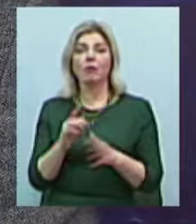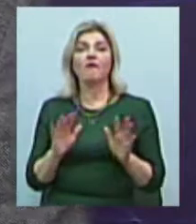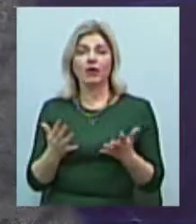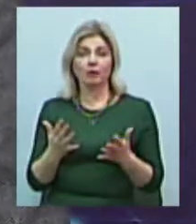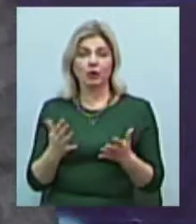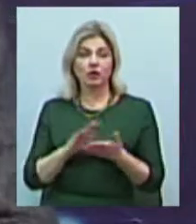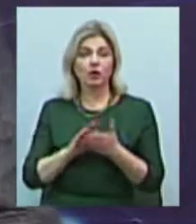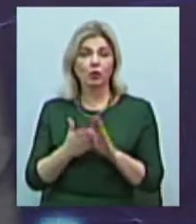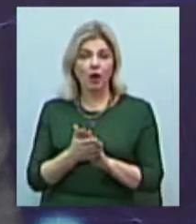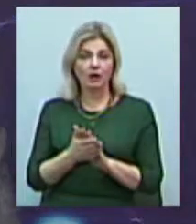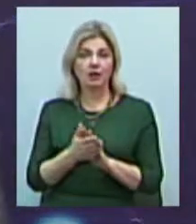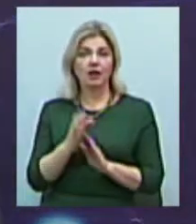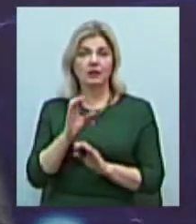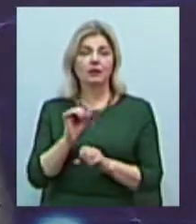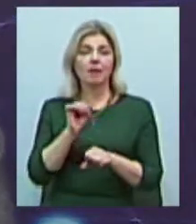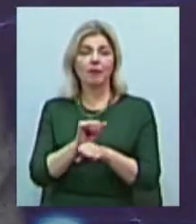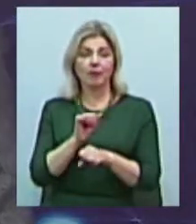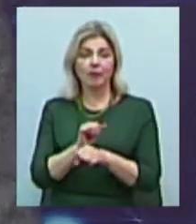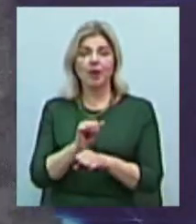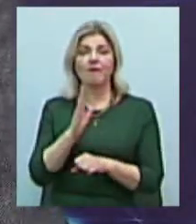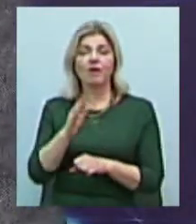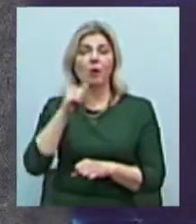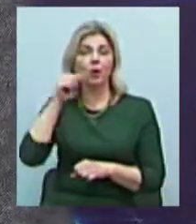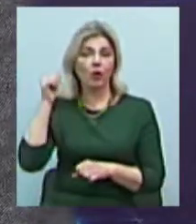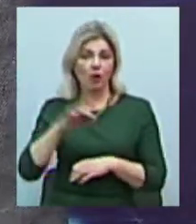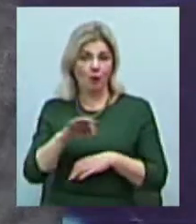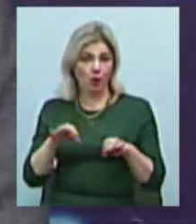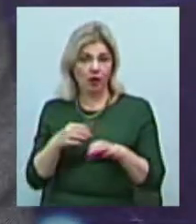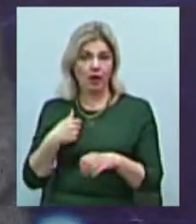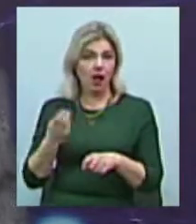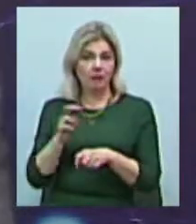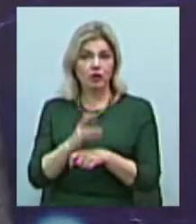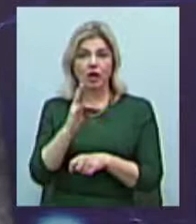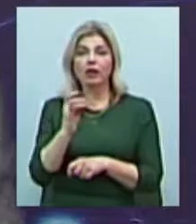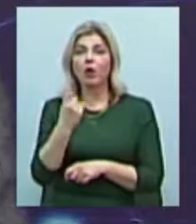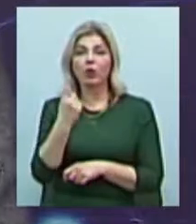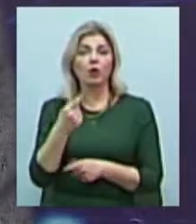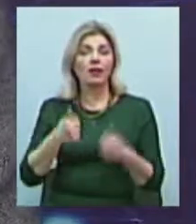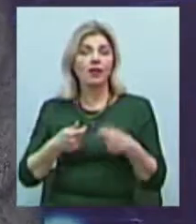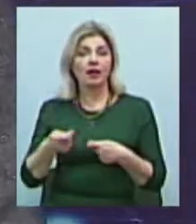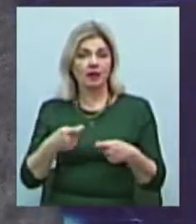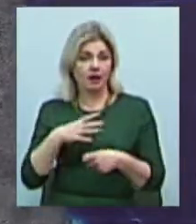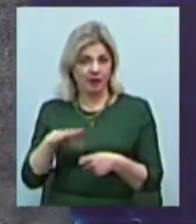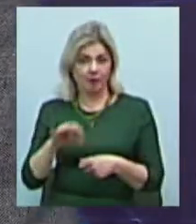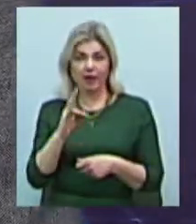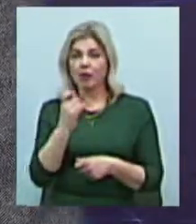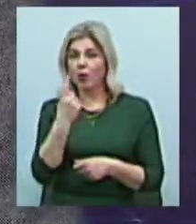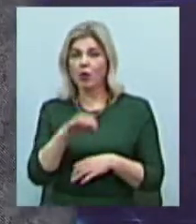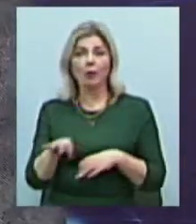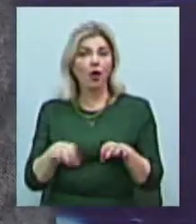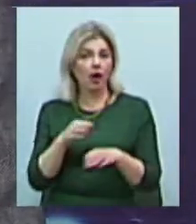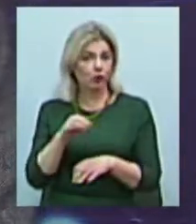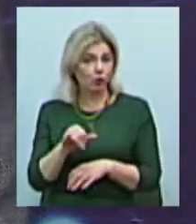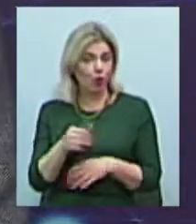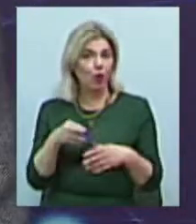ситуація з пробуксовкою проєктів в минулому році? Бо коли я прийшов, не було жодного договору, не було жодного тендеру і не було жодного проєкту. То